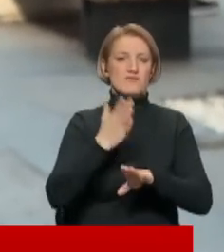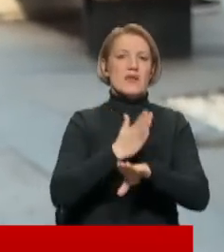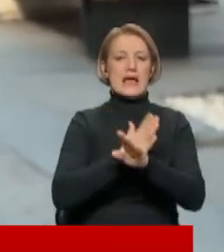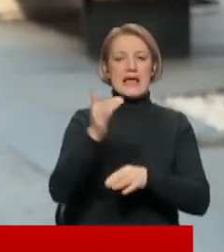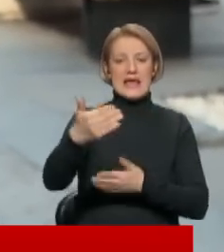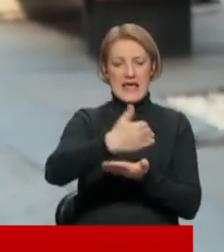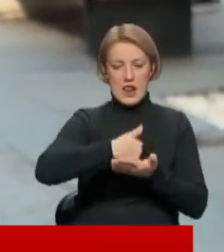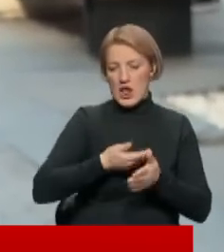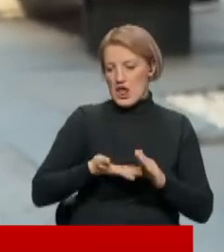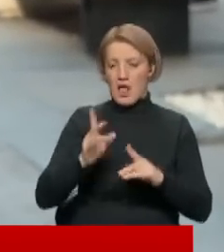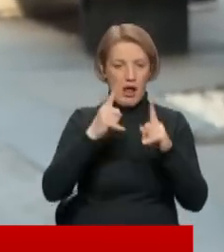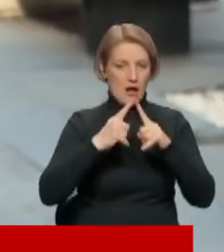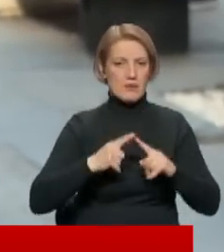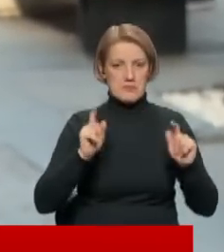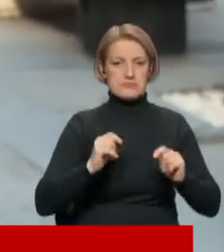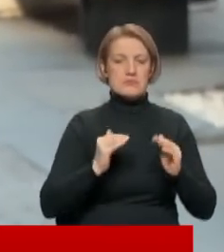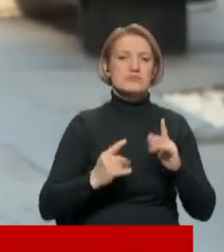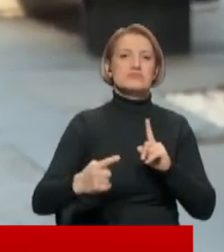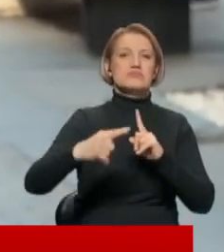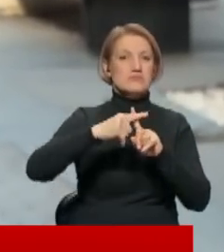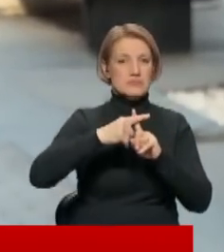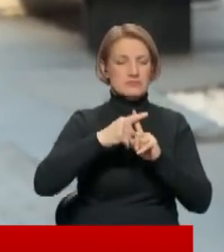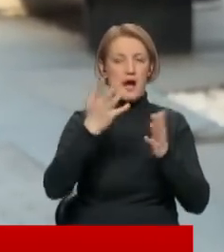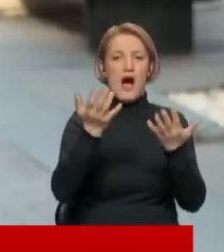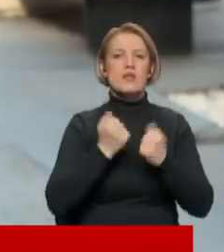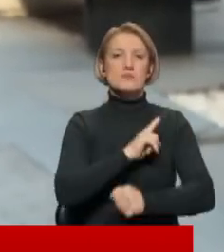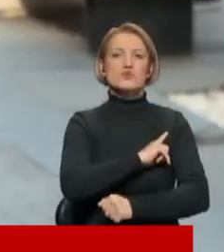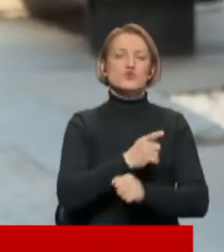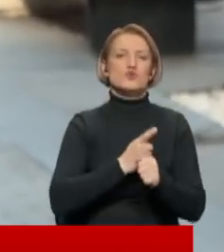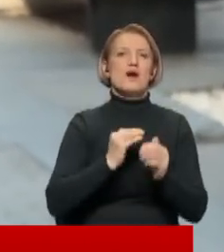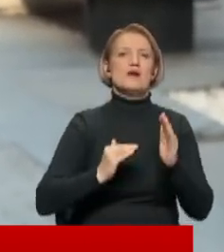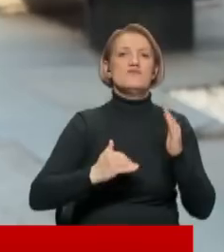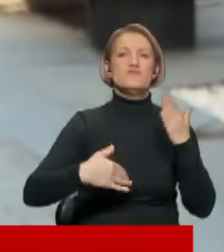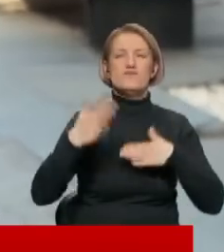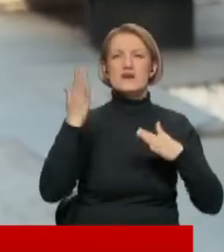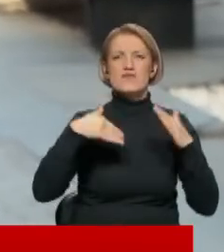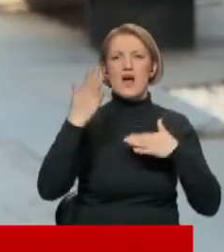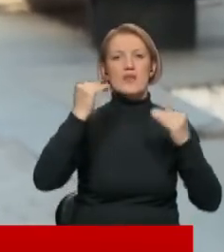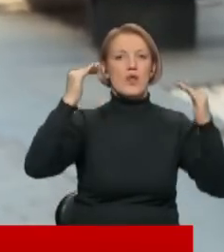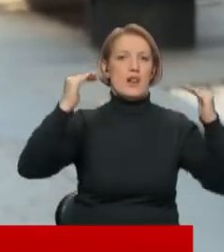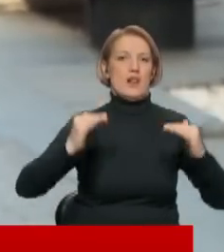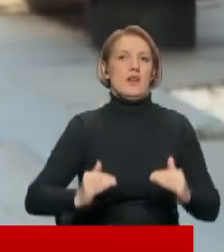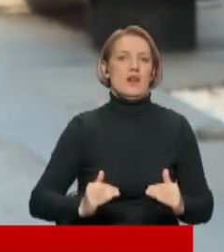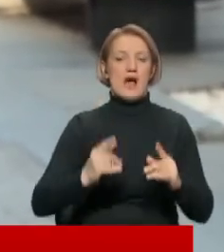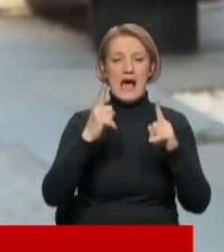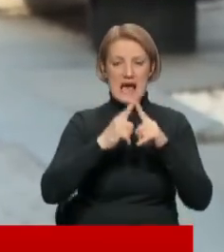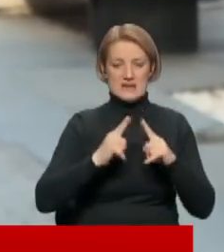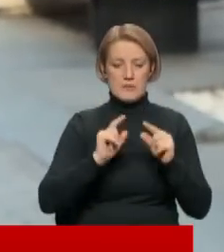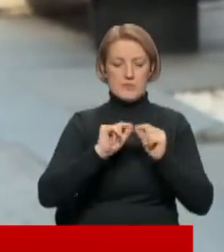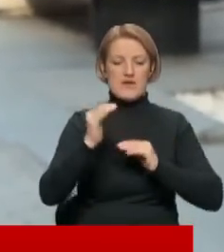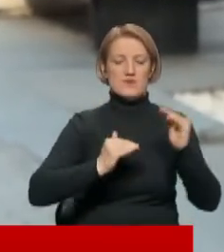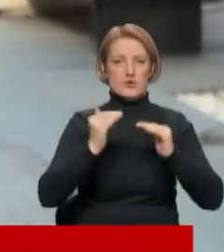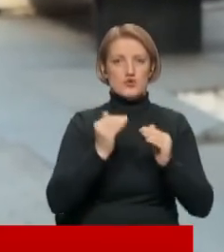gelir gider hesabı yaptığında artmak bir yana alım gücünün fazlasıyla düştüğünü hissediyor zaten hesap enflasyon